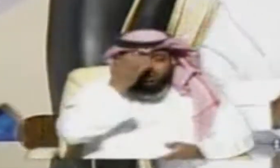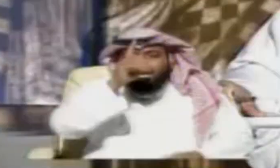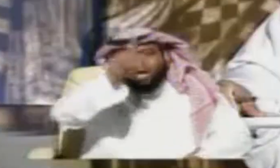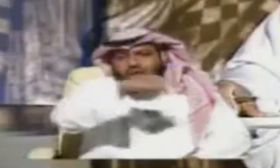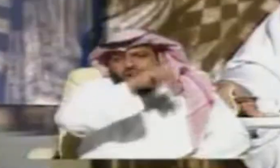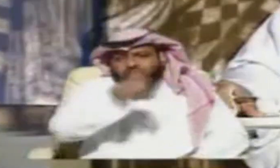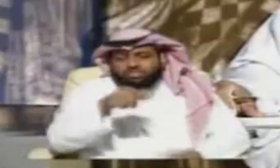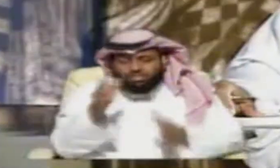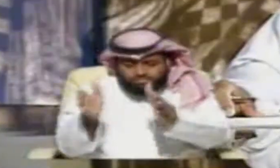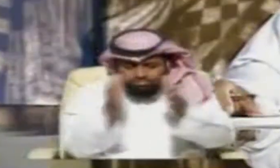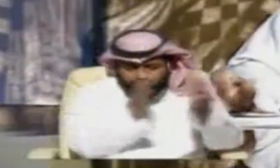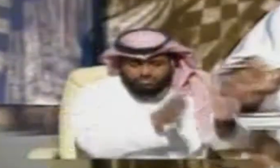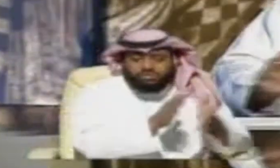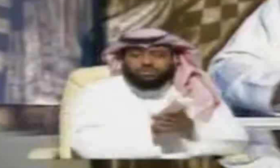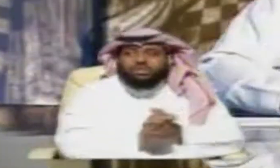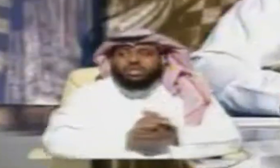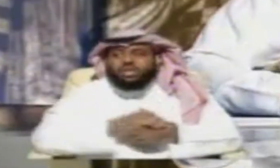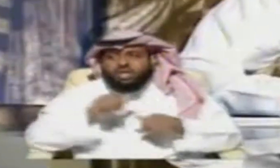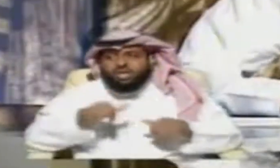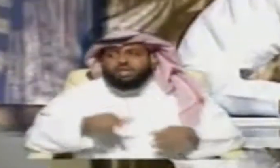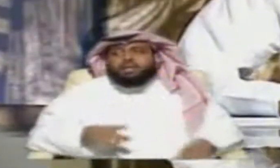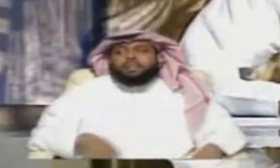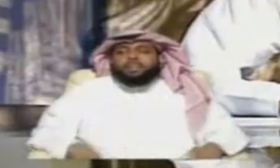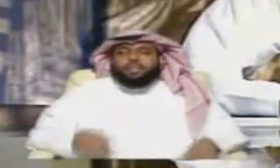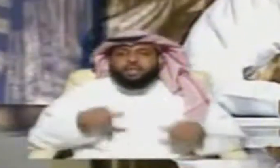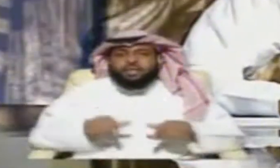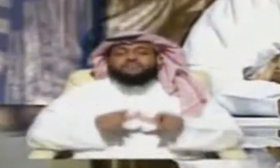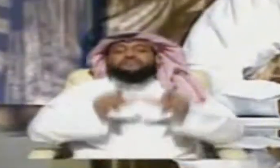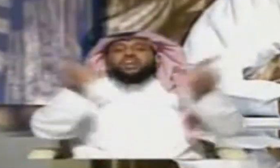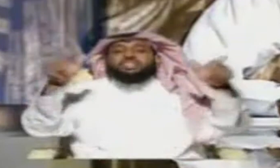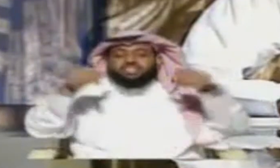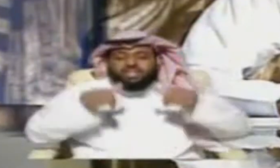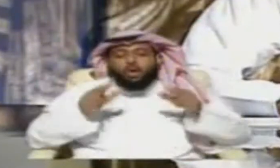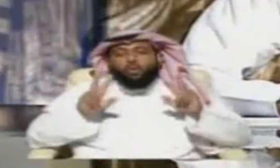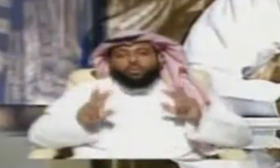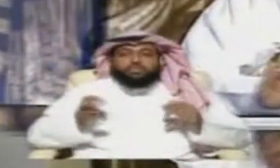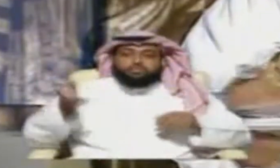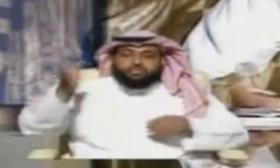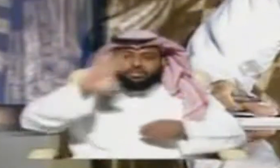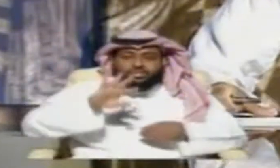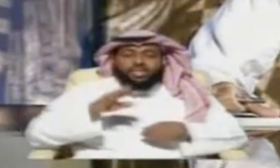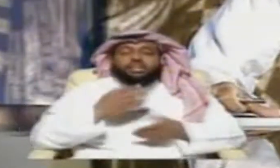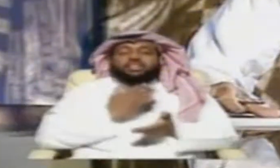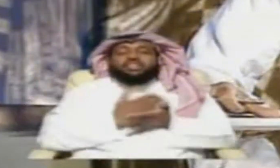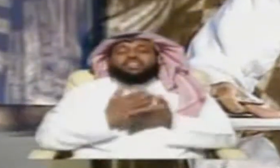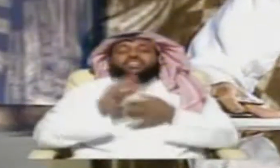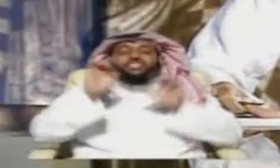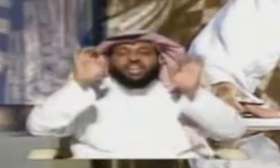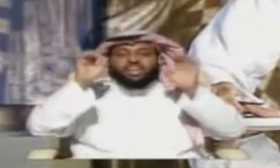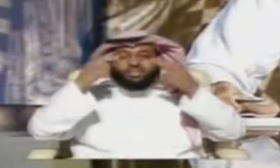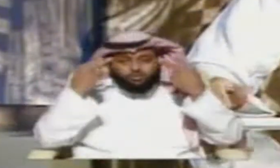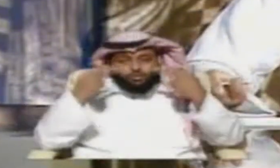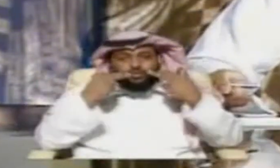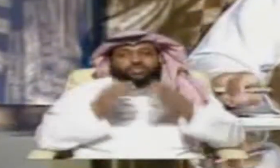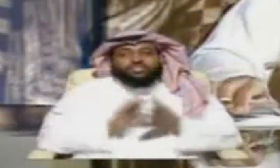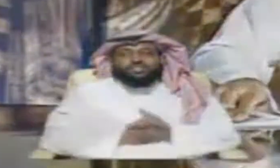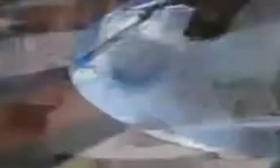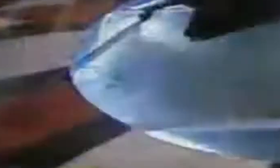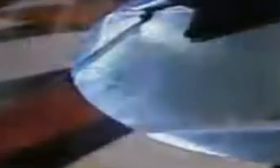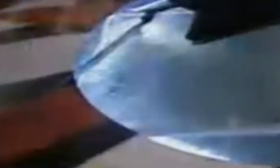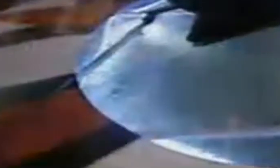بارك الله فيكم فضيلة الشيخ. استأذنك وأستأذن الأخوة والأخوات في فاصل إعلان قصير، نعود بعده لمتابعة هذه الحلقة، فابقوا